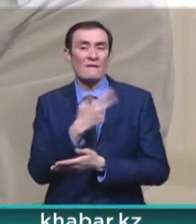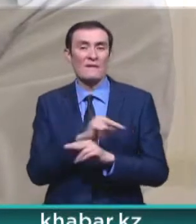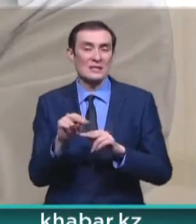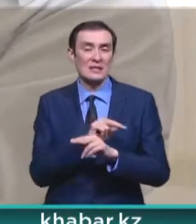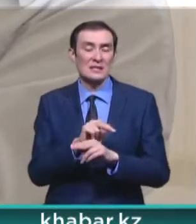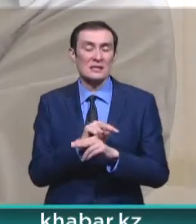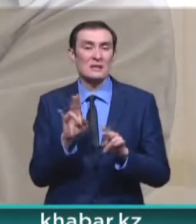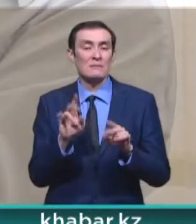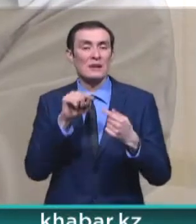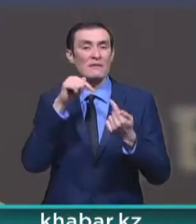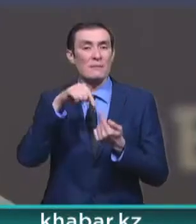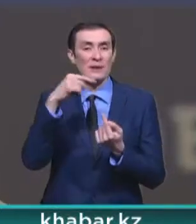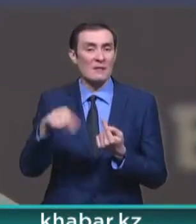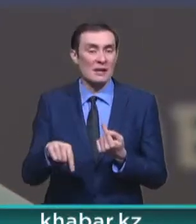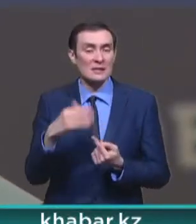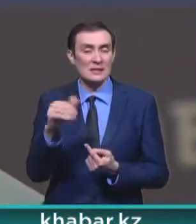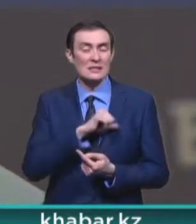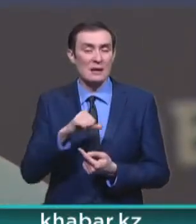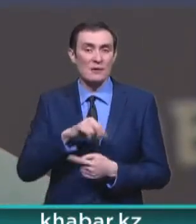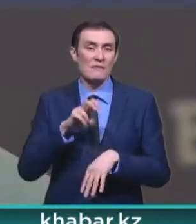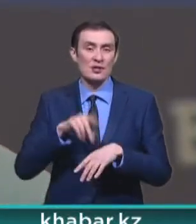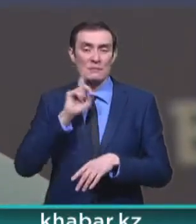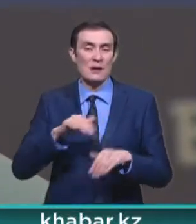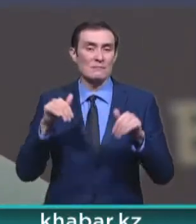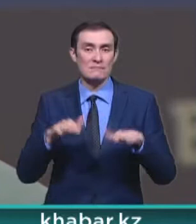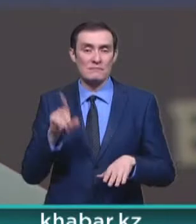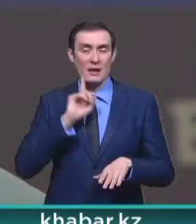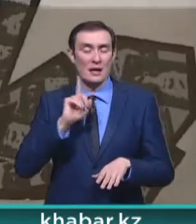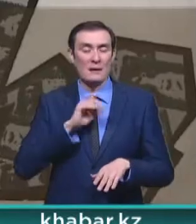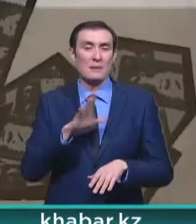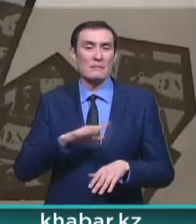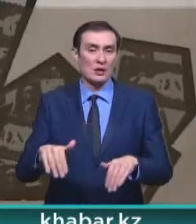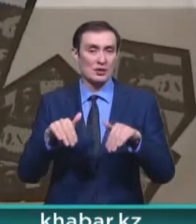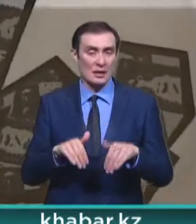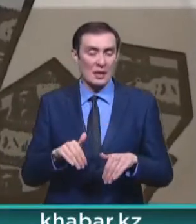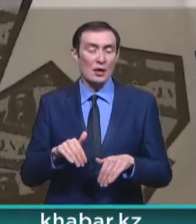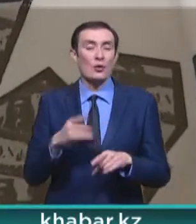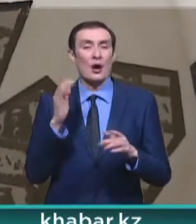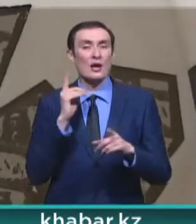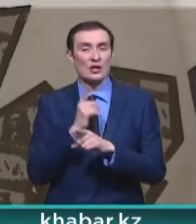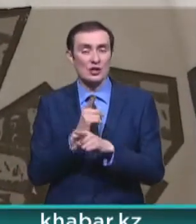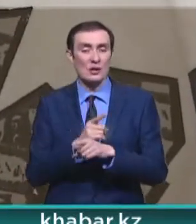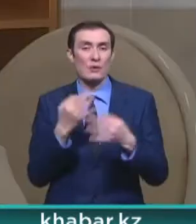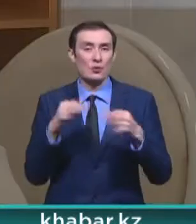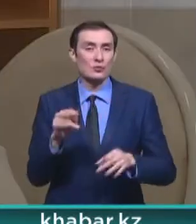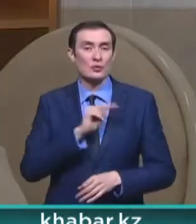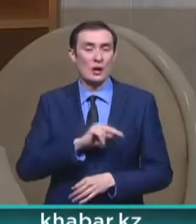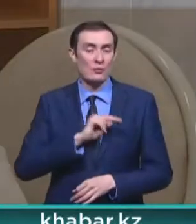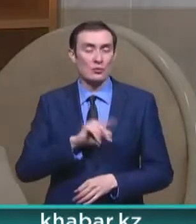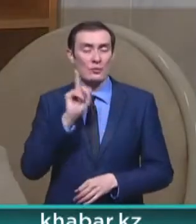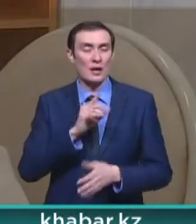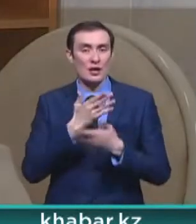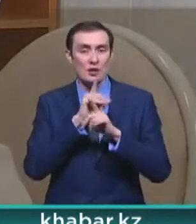вакцинация противопоказана, либо сами сотрудники приняли решение пока подождать. Ну, в любом случае, отметила спикер, ограничения по допуску на работу не